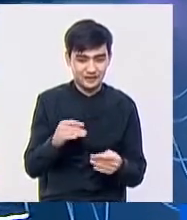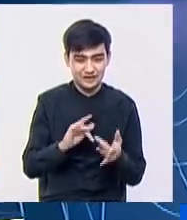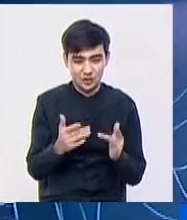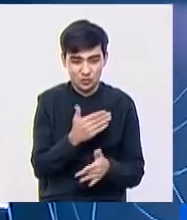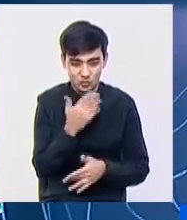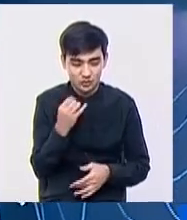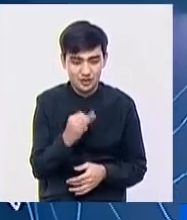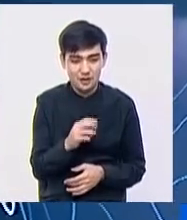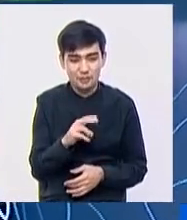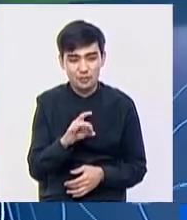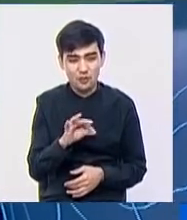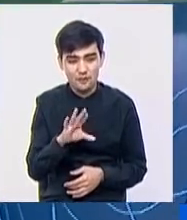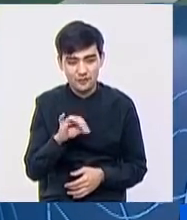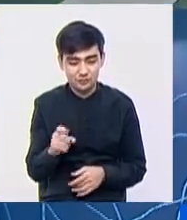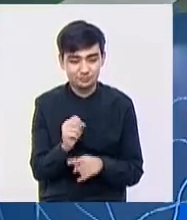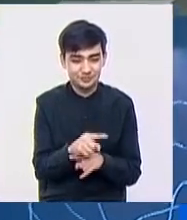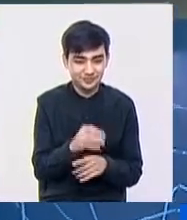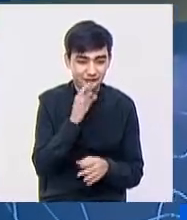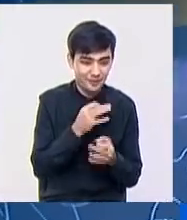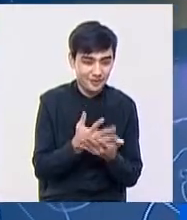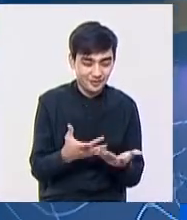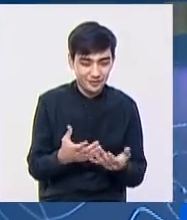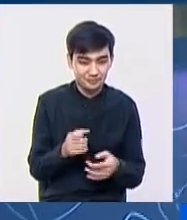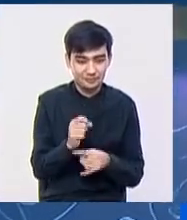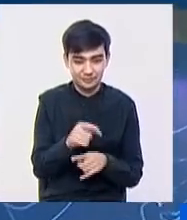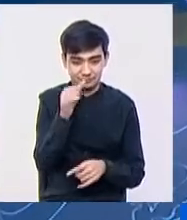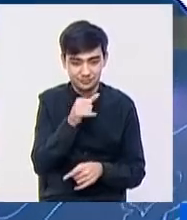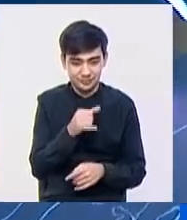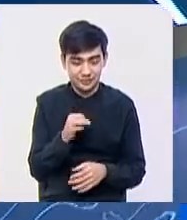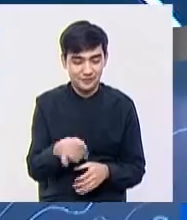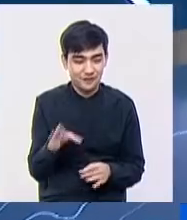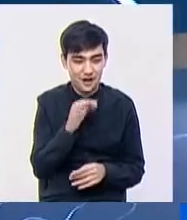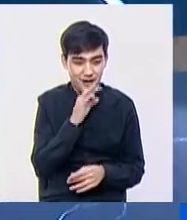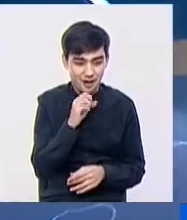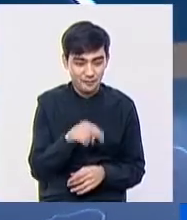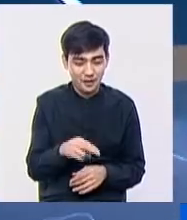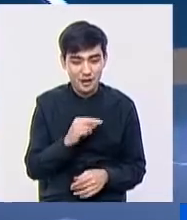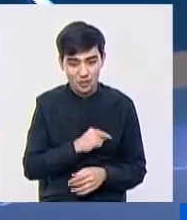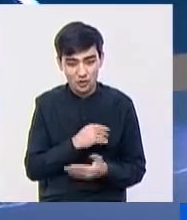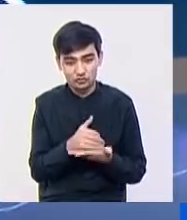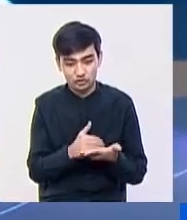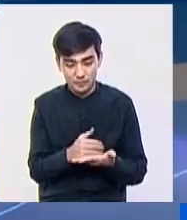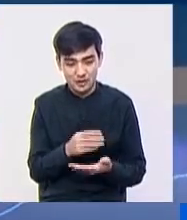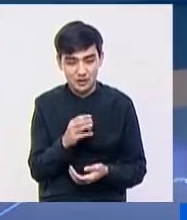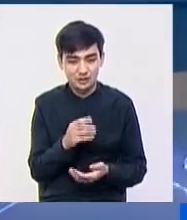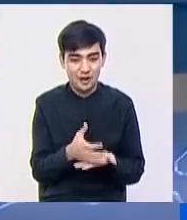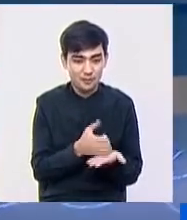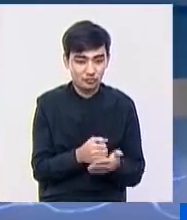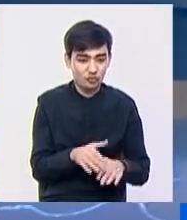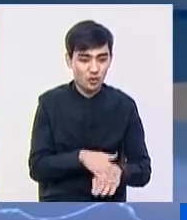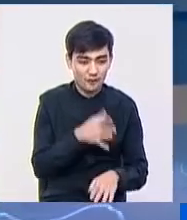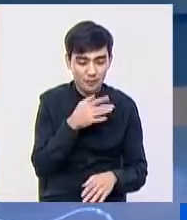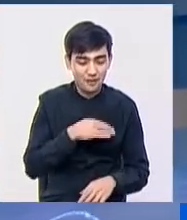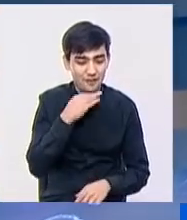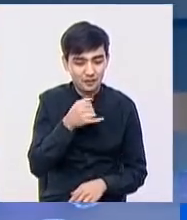интернету провизоры не могут заказать медикаменты у поставщиков. Пока все аптеки работают в штатном режиме, но запаса товаров надолго не